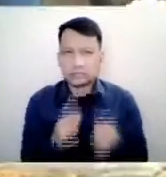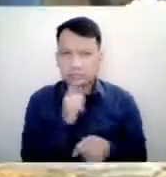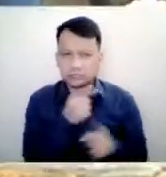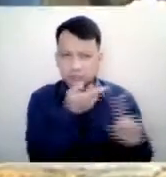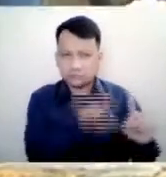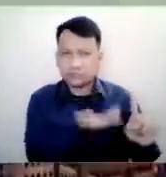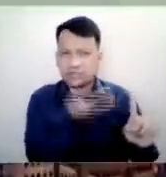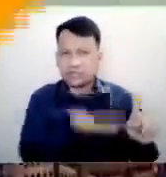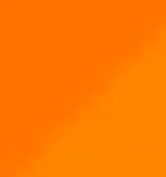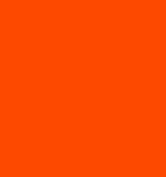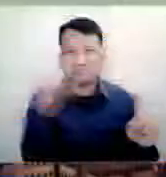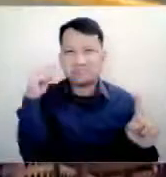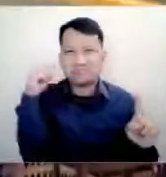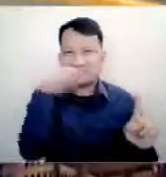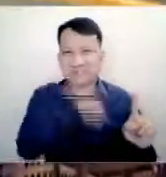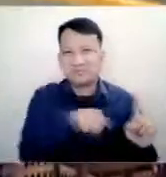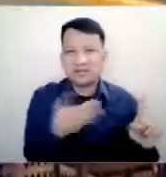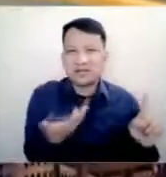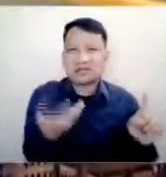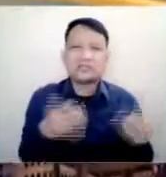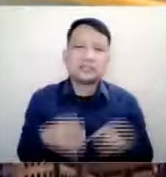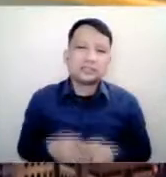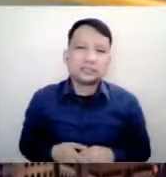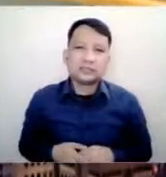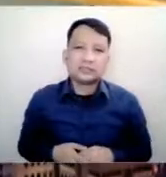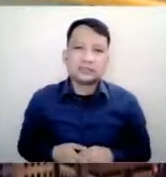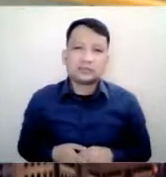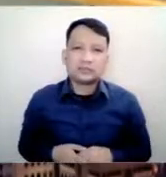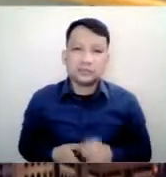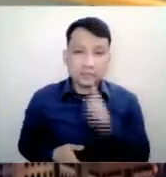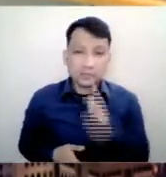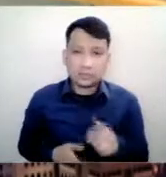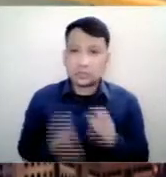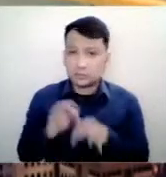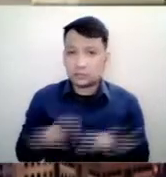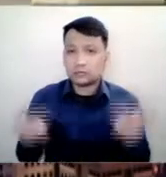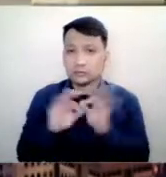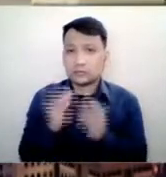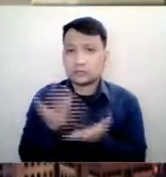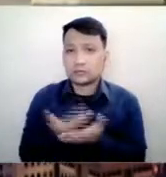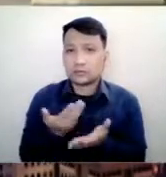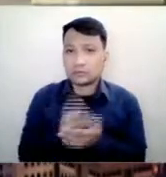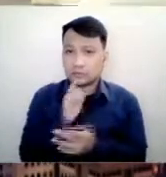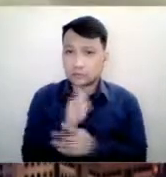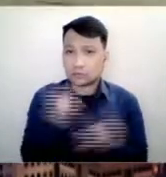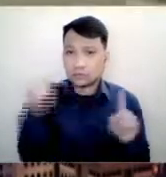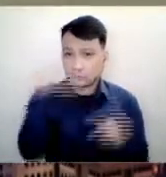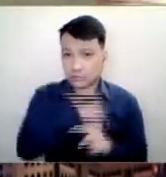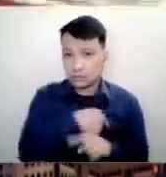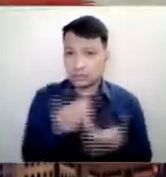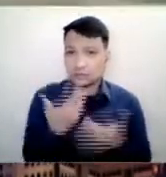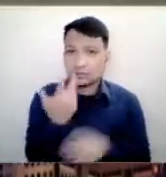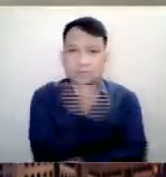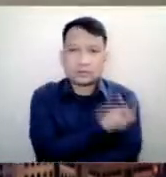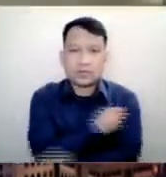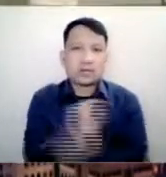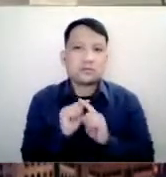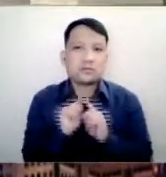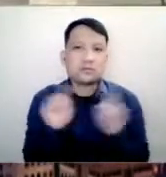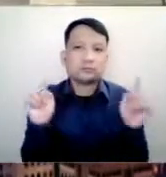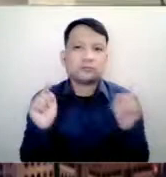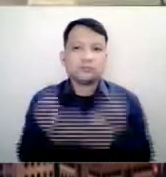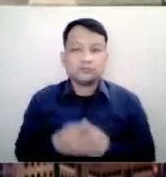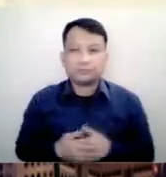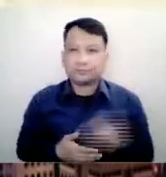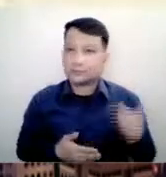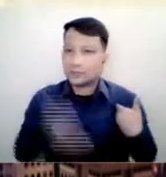salarin. It's not far-fetched that there will also be online scams on vaccination. However, we don't really